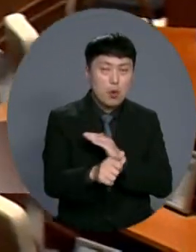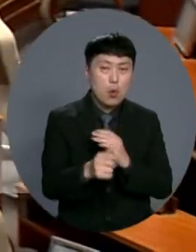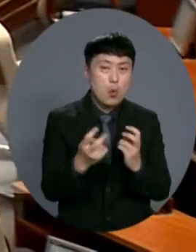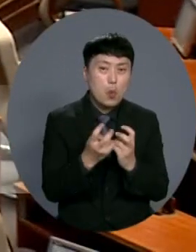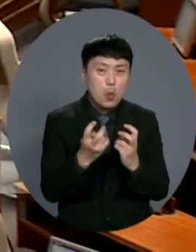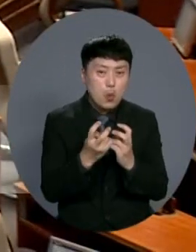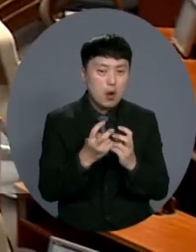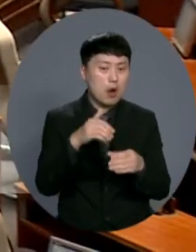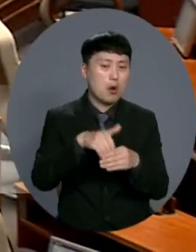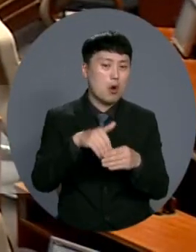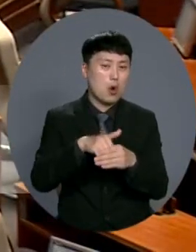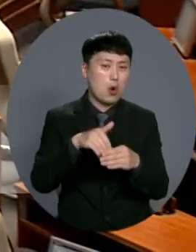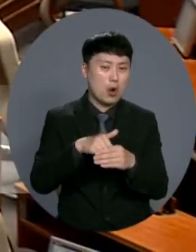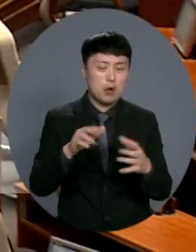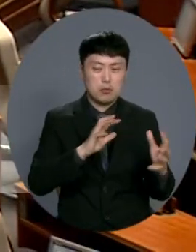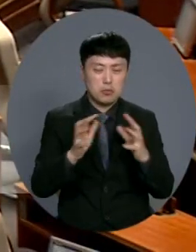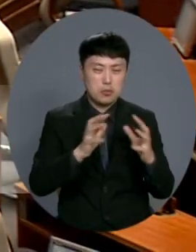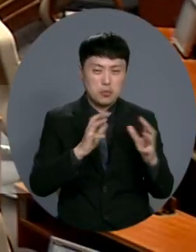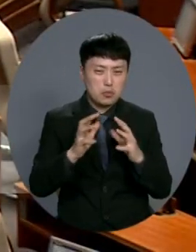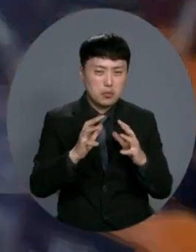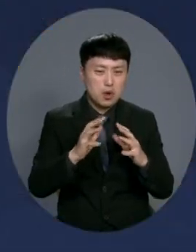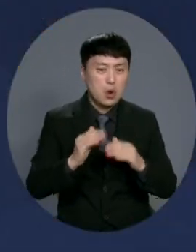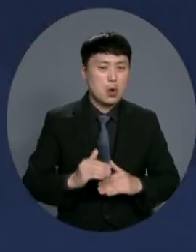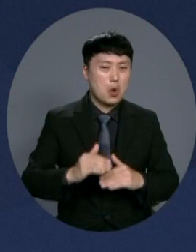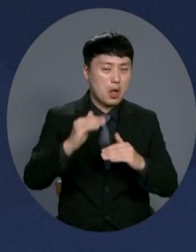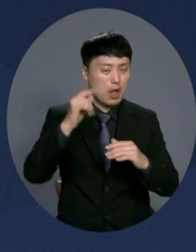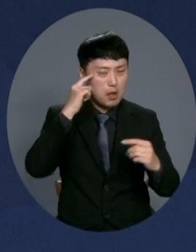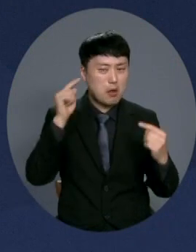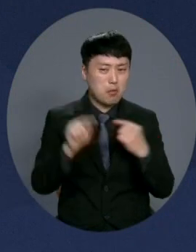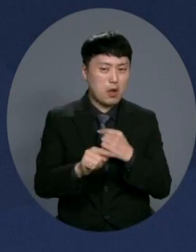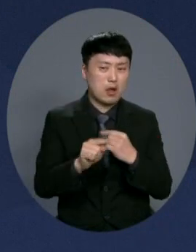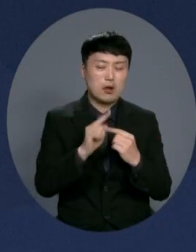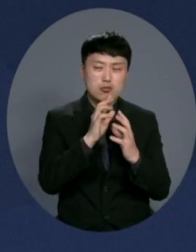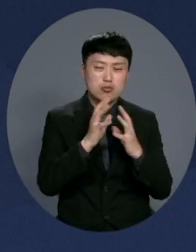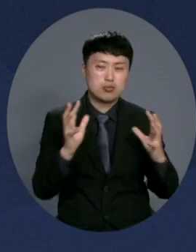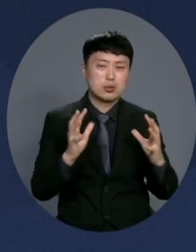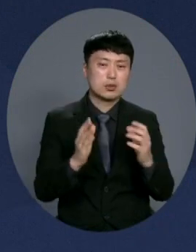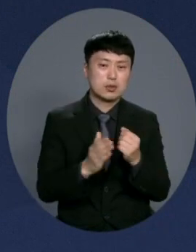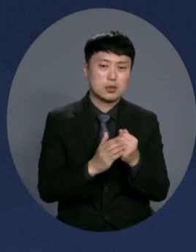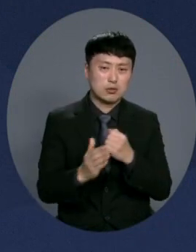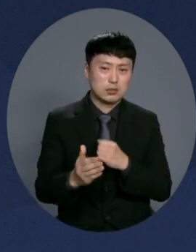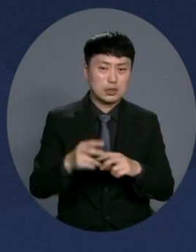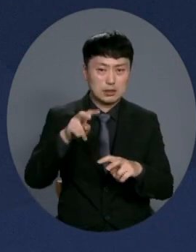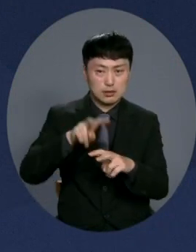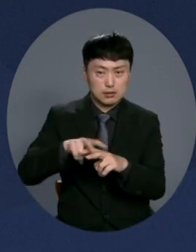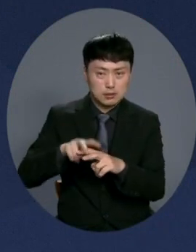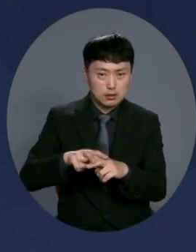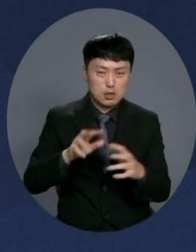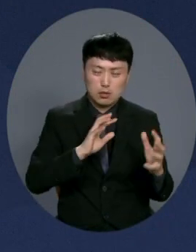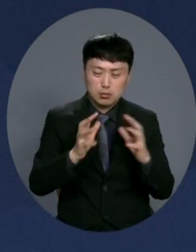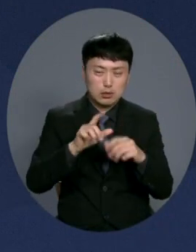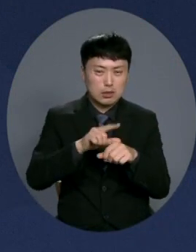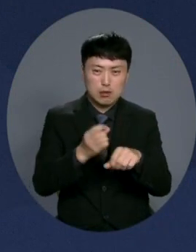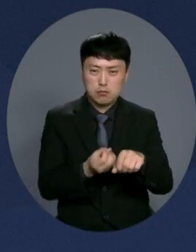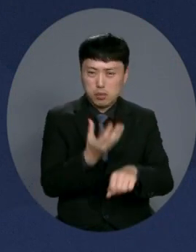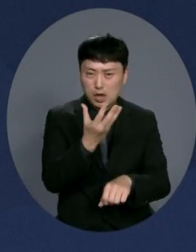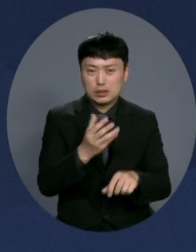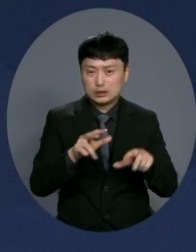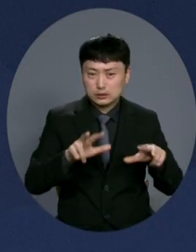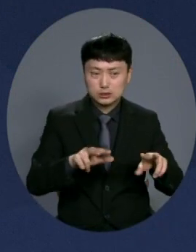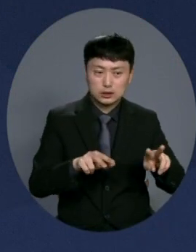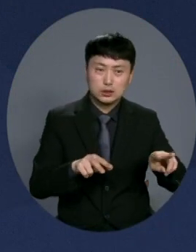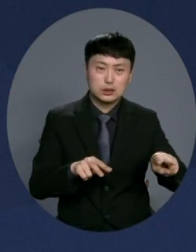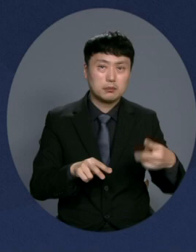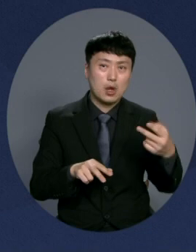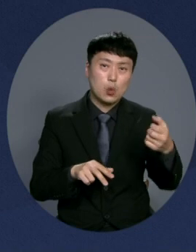개편 합의에 진전이 없기 때문입니다 의석수 변화를 논의하기는 시간적 여유가 충분치 않아서 현행 의석 수대로